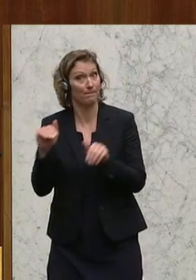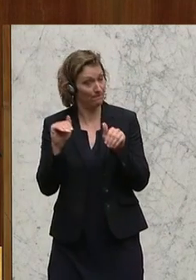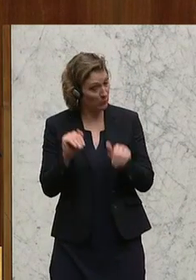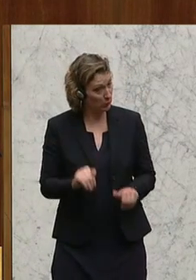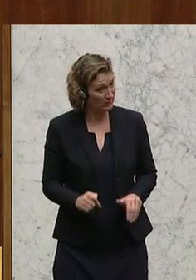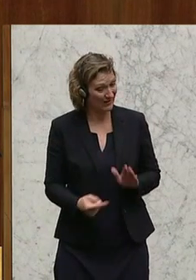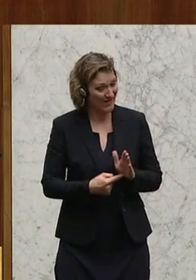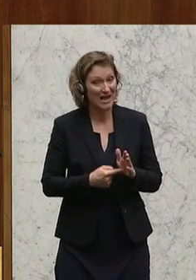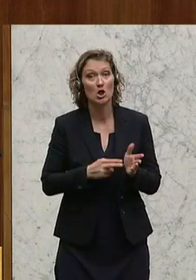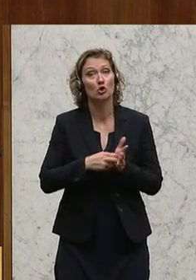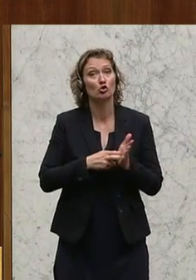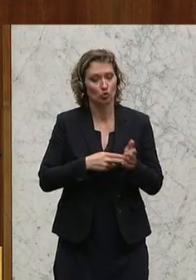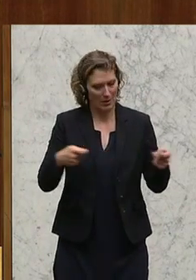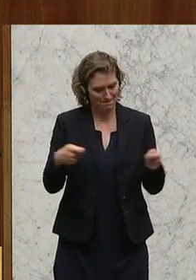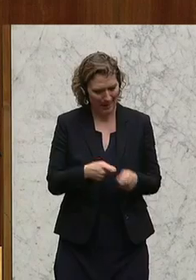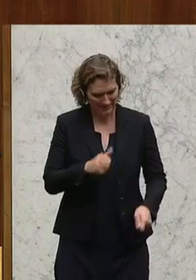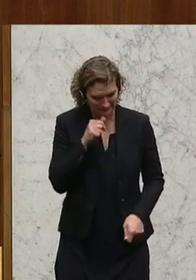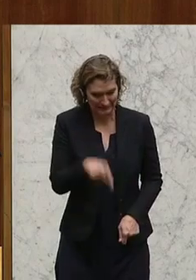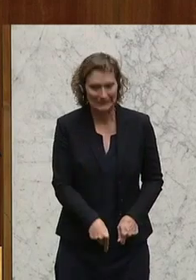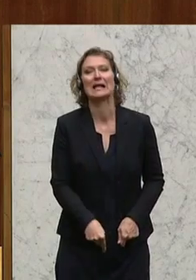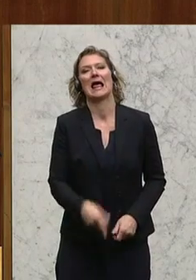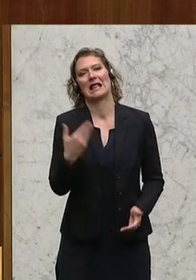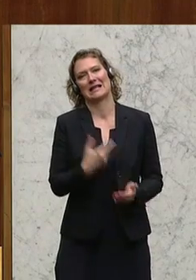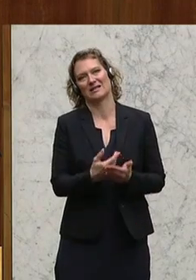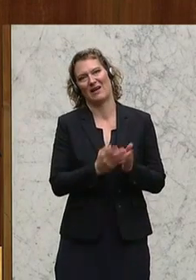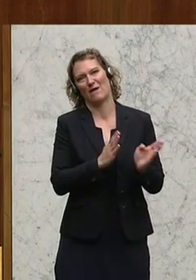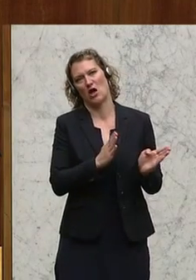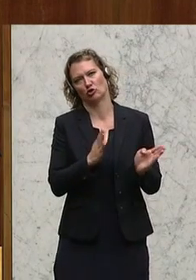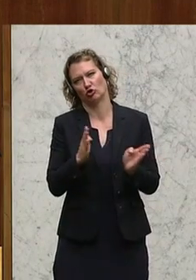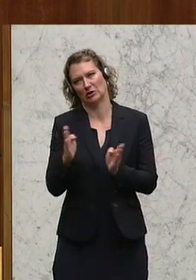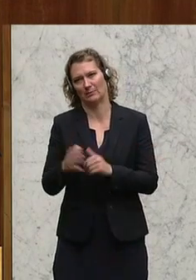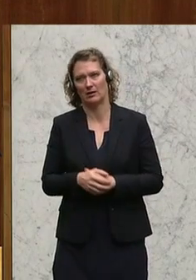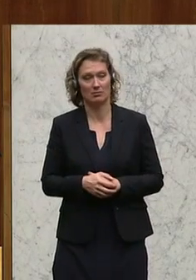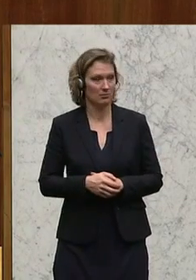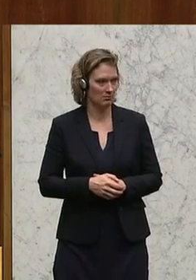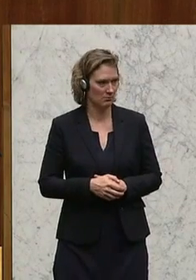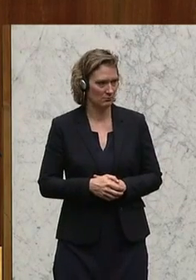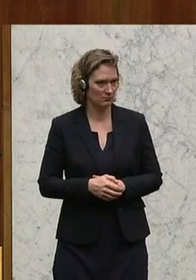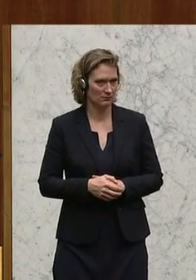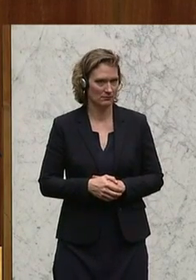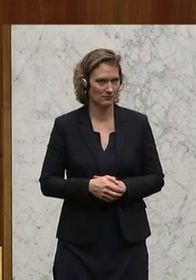Man wird das Spiel verschieben, weil die Schuhe nicht gepasst haben. Und was ist das jetzt in diesem Fall?